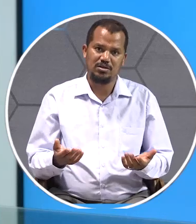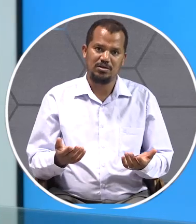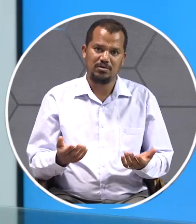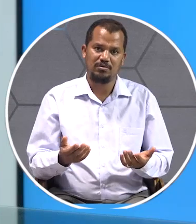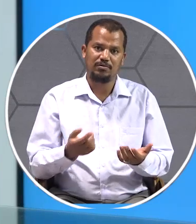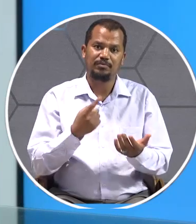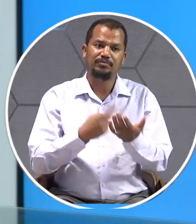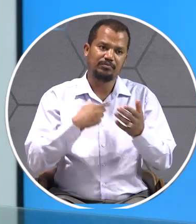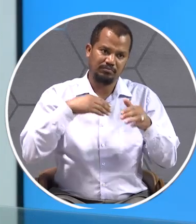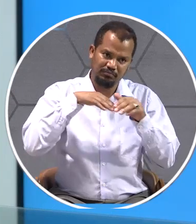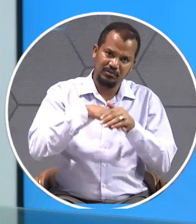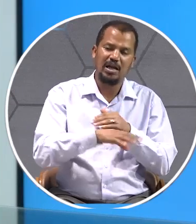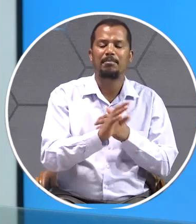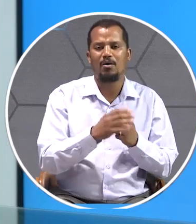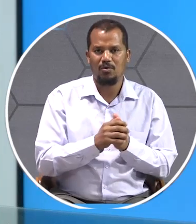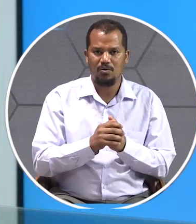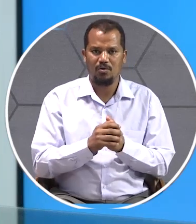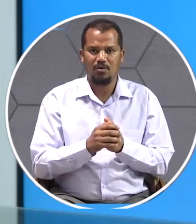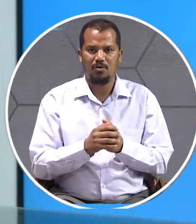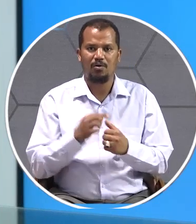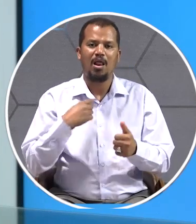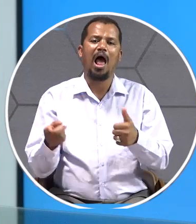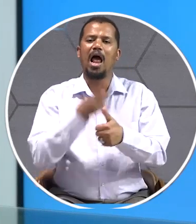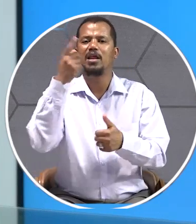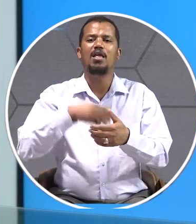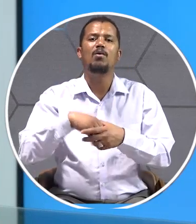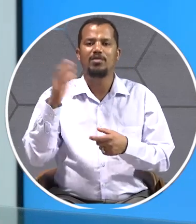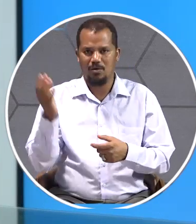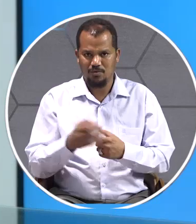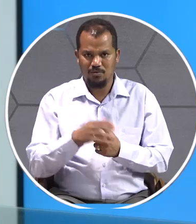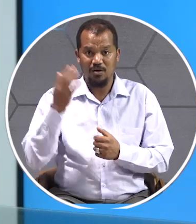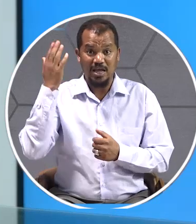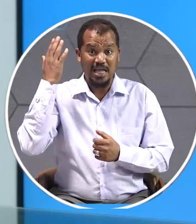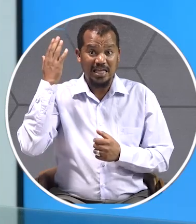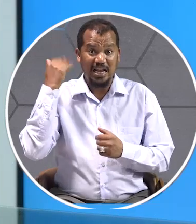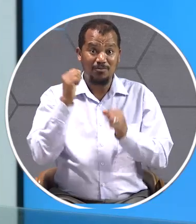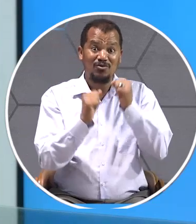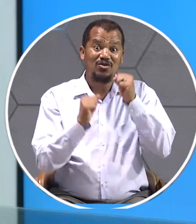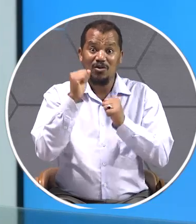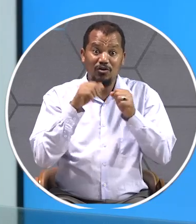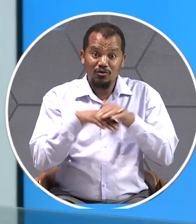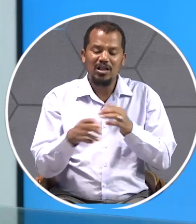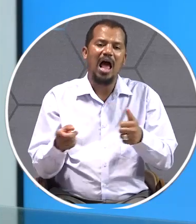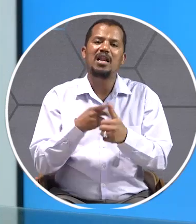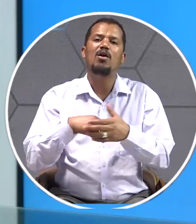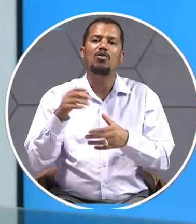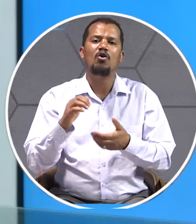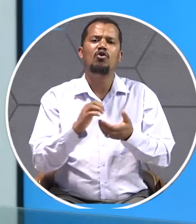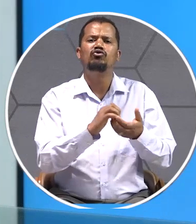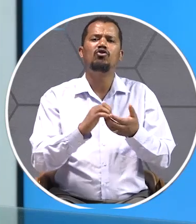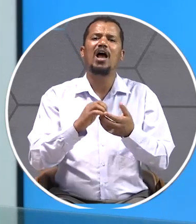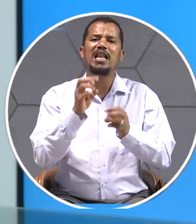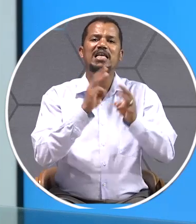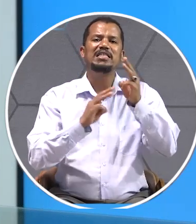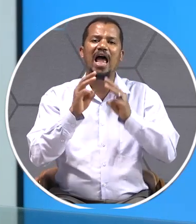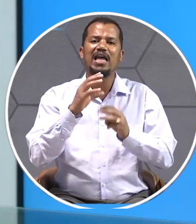الزاقة باهني عندنا يوتو يعني بس كان بروت يتولد دروت في السوشيال ساينس ناي ساينس تابلو